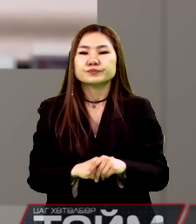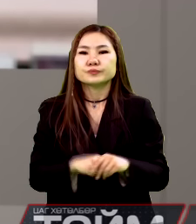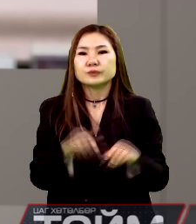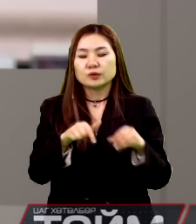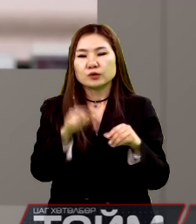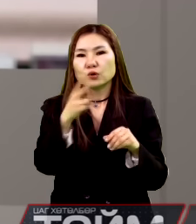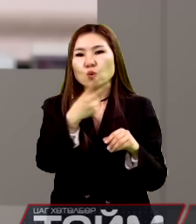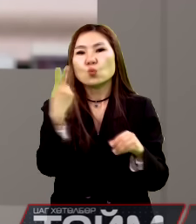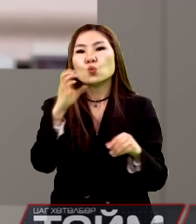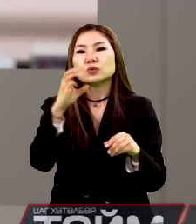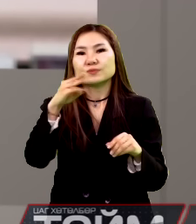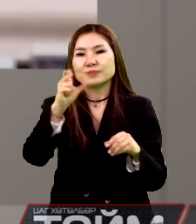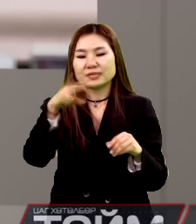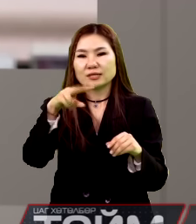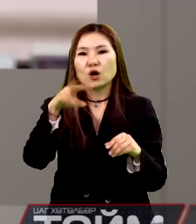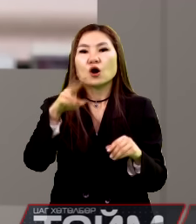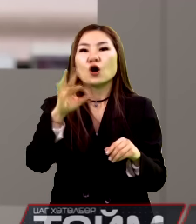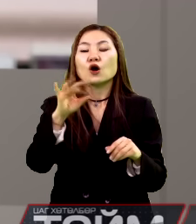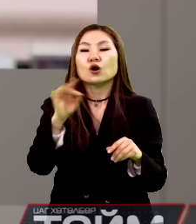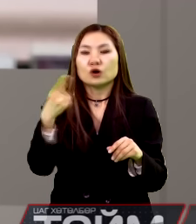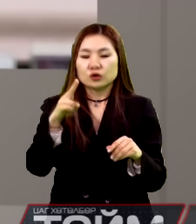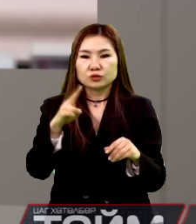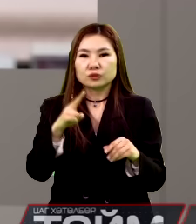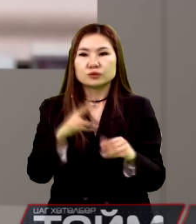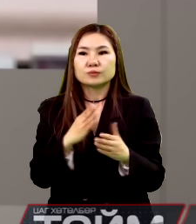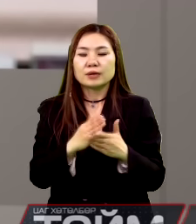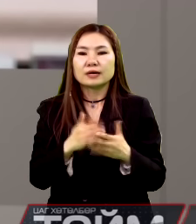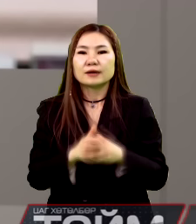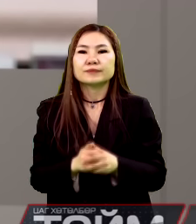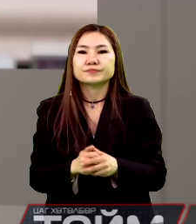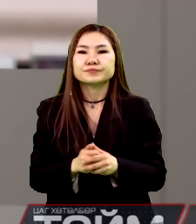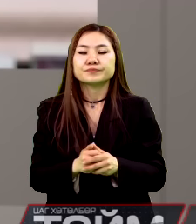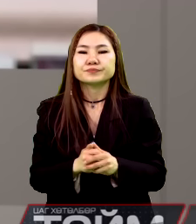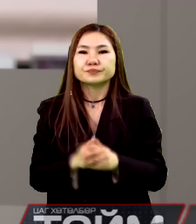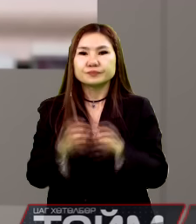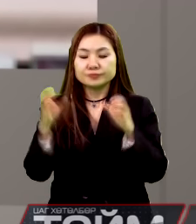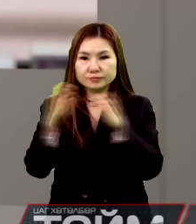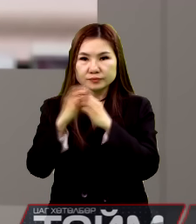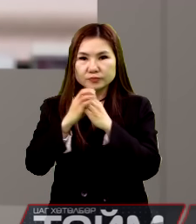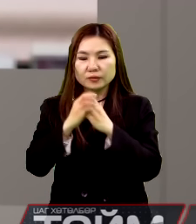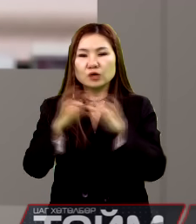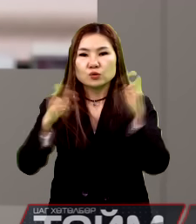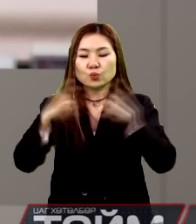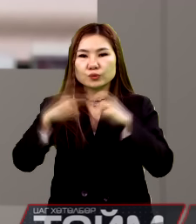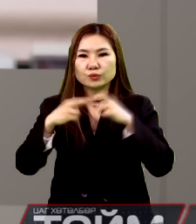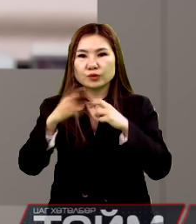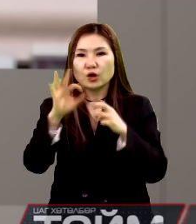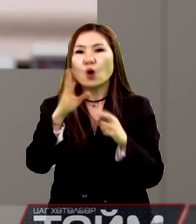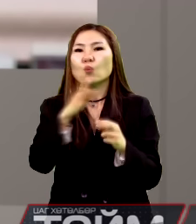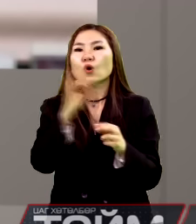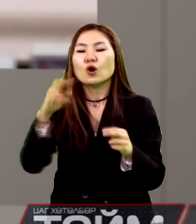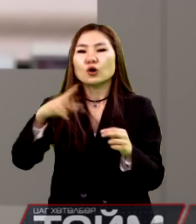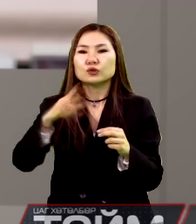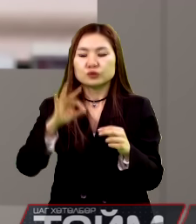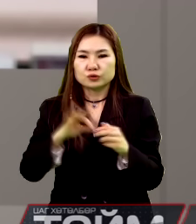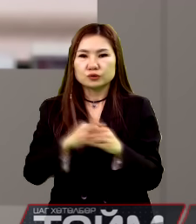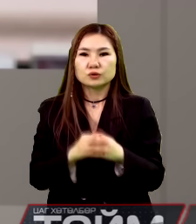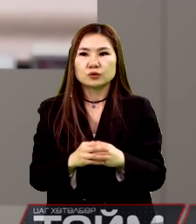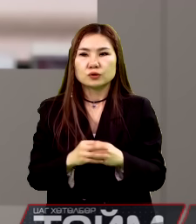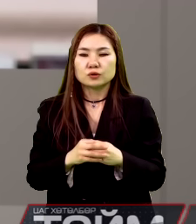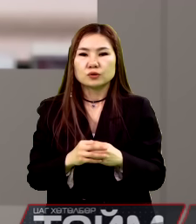энэ дотор бас үүсмэл орд гэж шинэ нэр томьёо орж ирсэн. Тэгэхээр энэ бол нөгөө одоо энэ эрдэнэт үйл дээр хаваалга юм бэл. Тэгэхээр энийг бол жишээ нь энэ